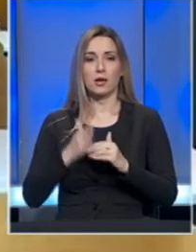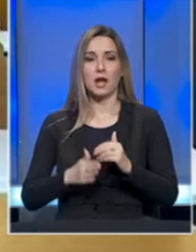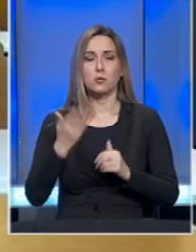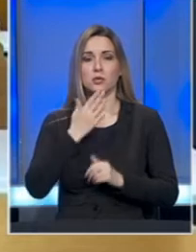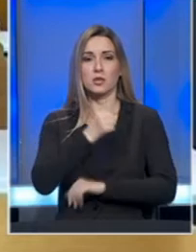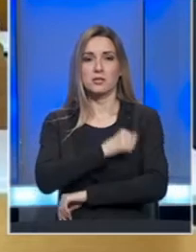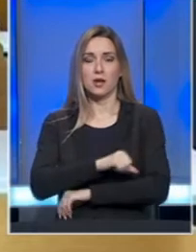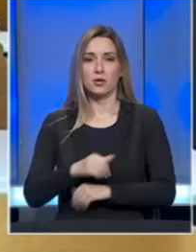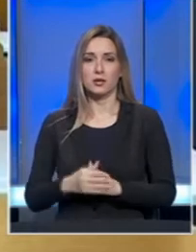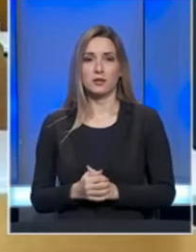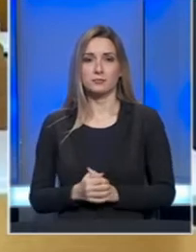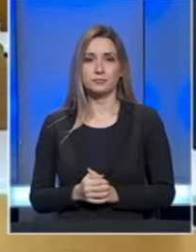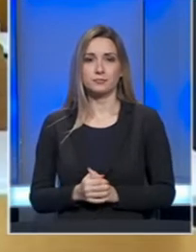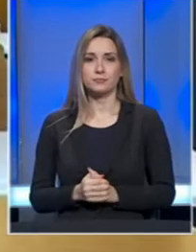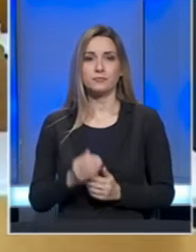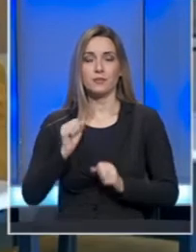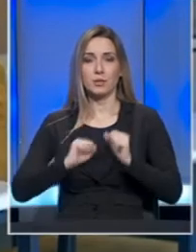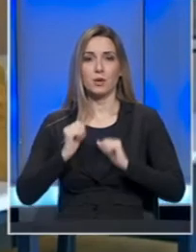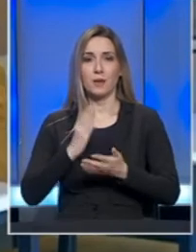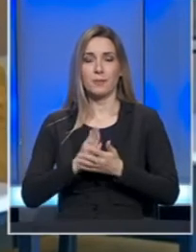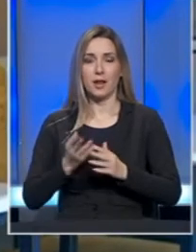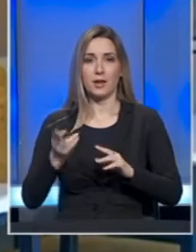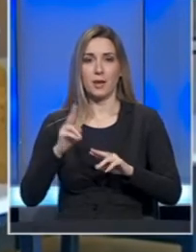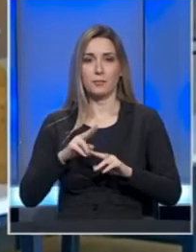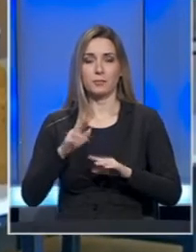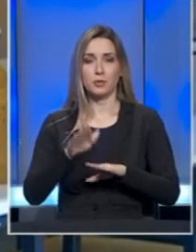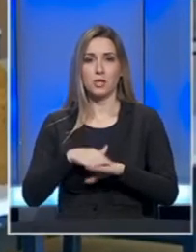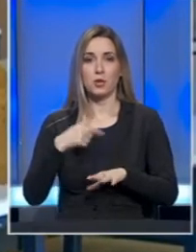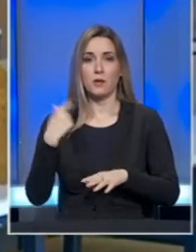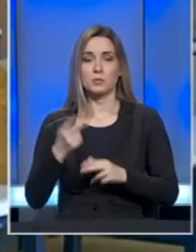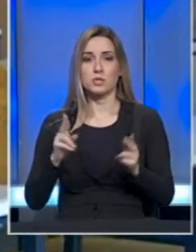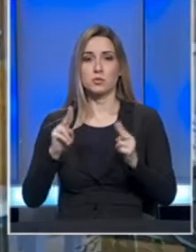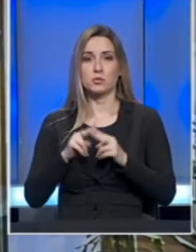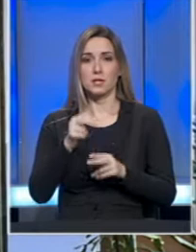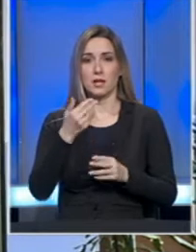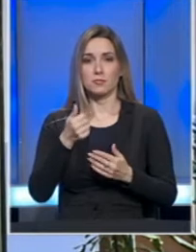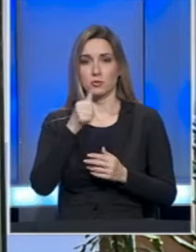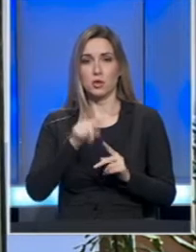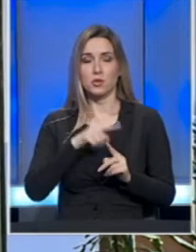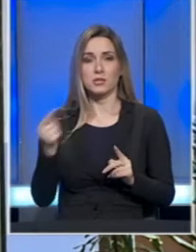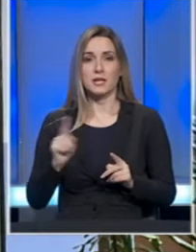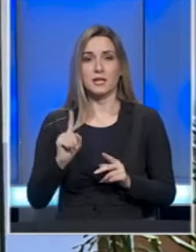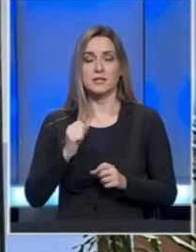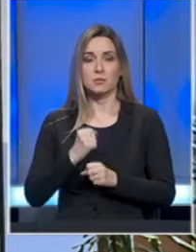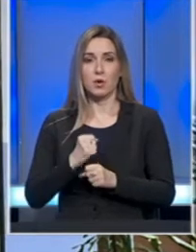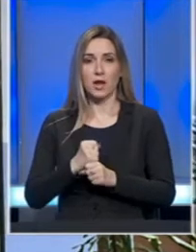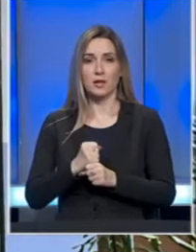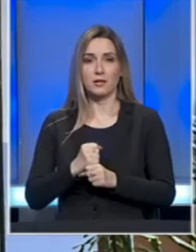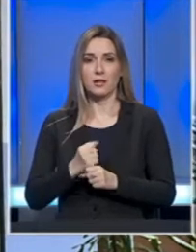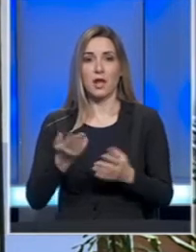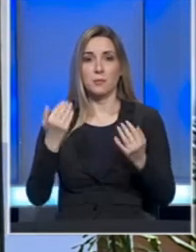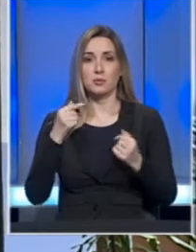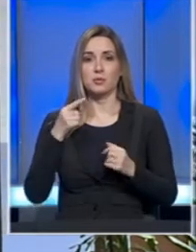godina? Pa muka je bila na početku, zato što smo se susreli sa nečim što se mi do sada nismo susretali, nismo radili. Međutim,